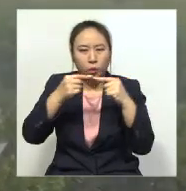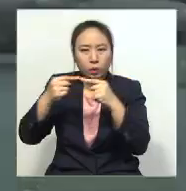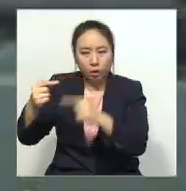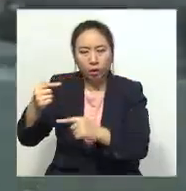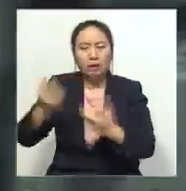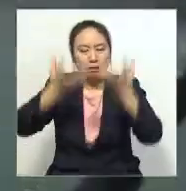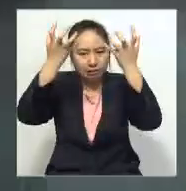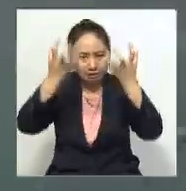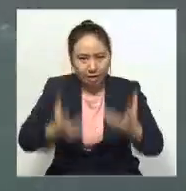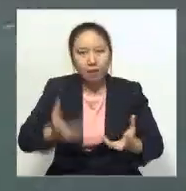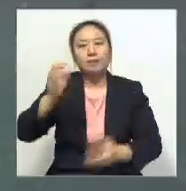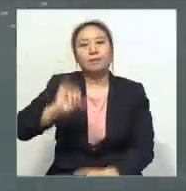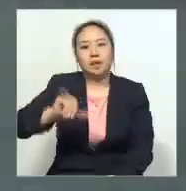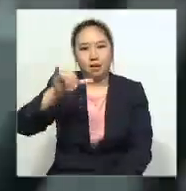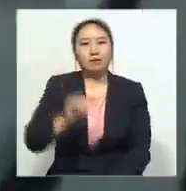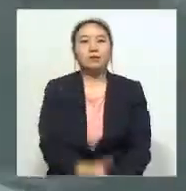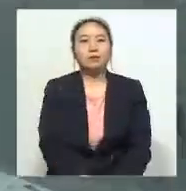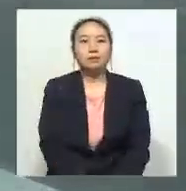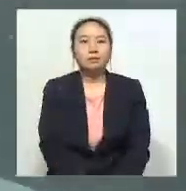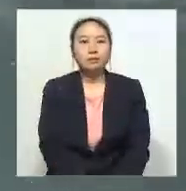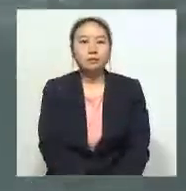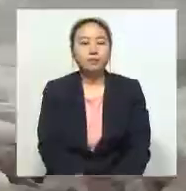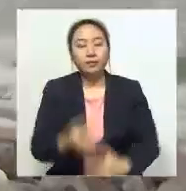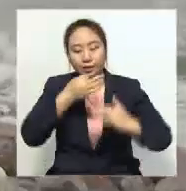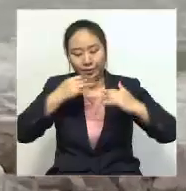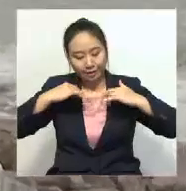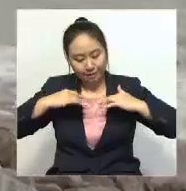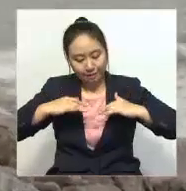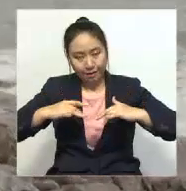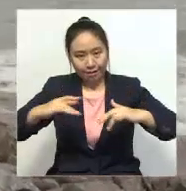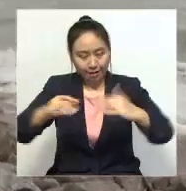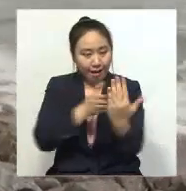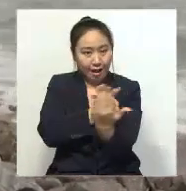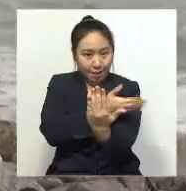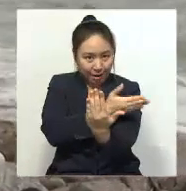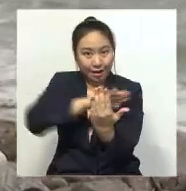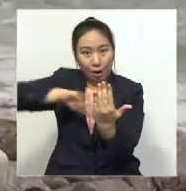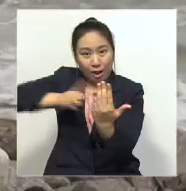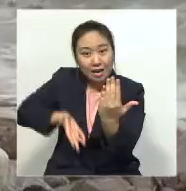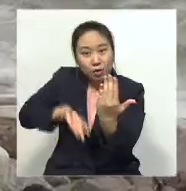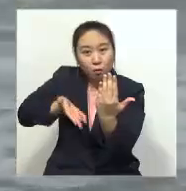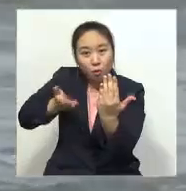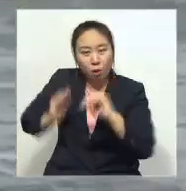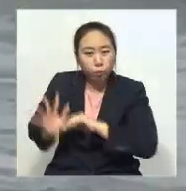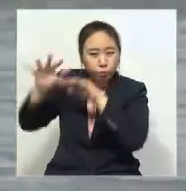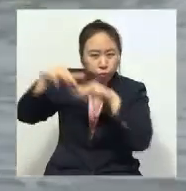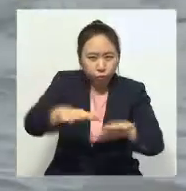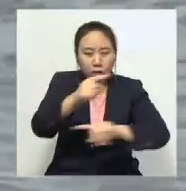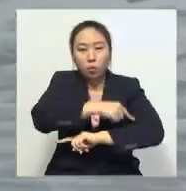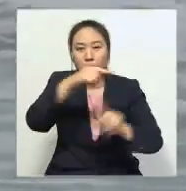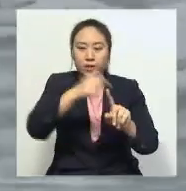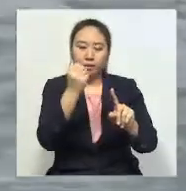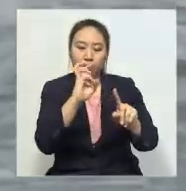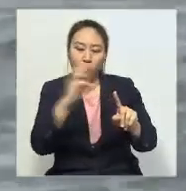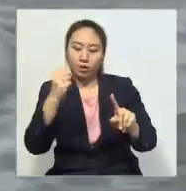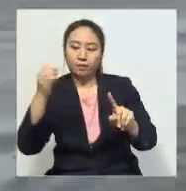และมีฝนตกหนักบางพื้นที่ด้วยค่ะ สำหรับคลื่นลมบริเวณทะเลอันดามันและอ่าวไทยตอนบนนะคะในช่วงของวันที่